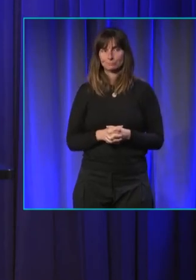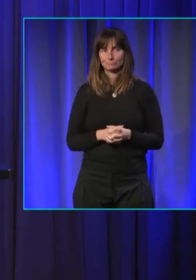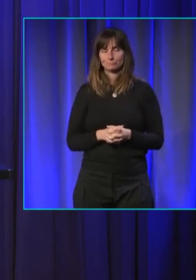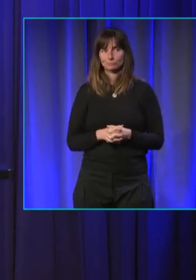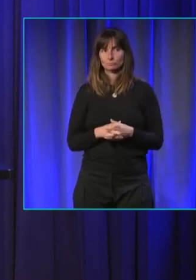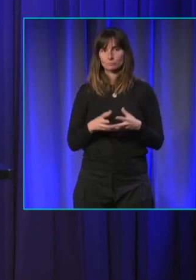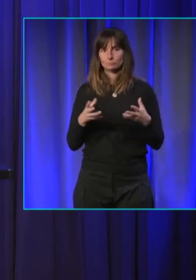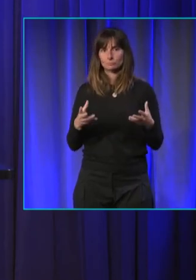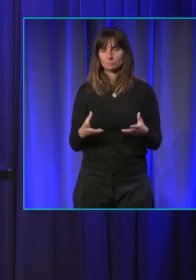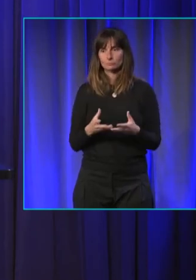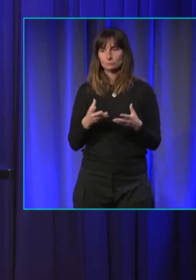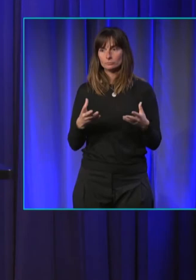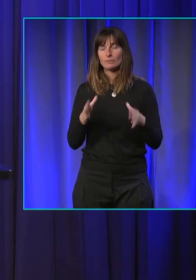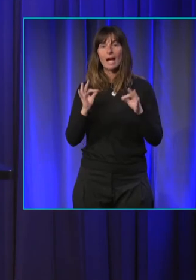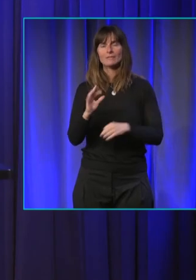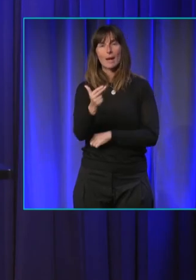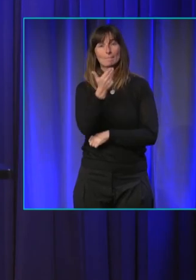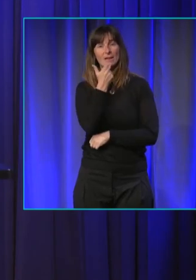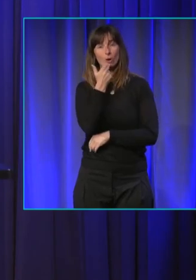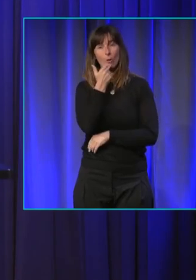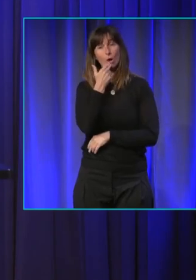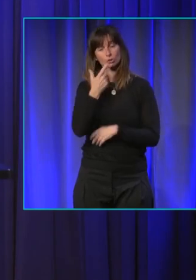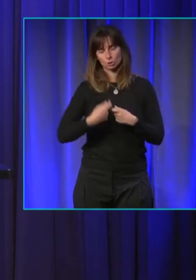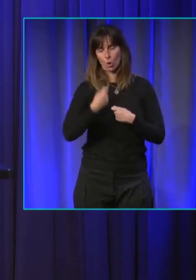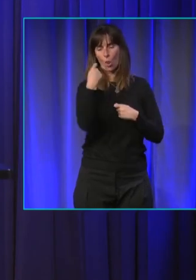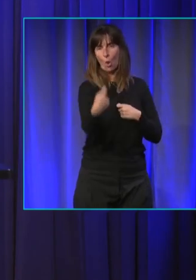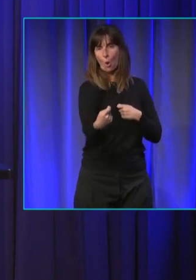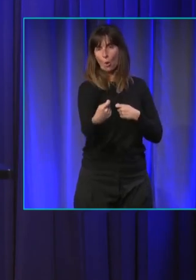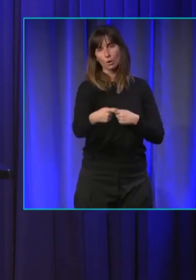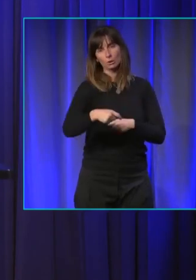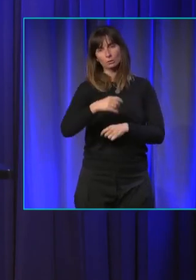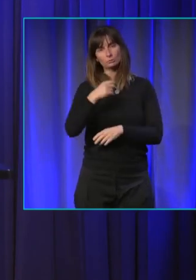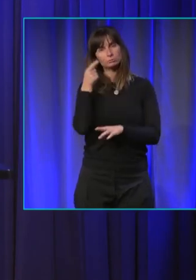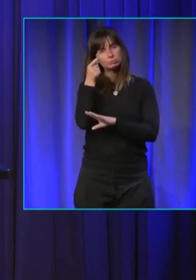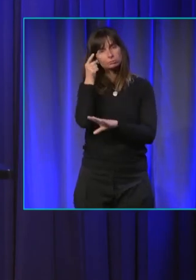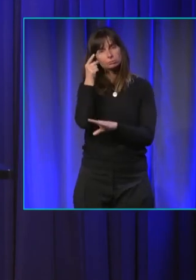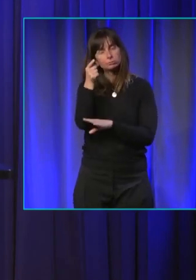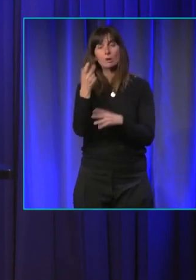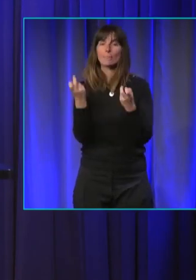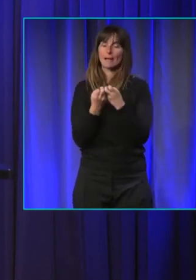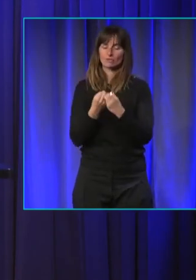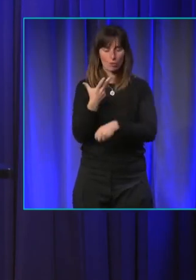Après, tout ce qui est performance de longue distance, après, on rentre dans les produits dopants tels que voilà,